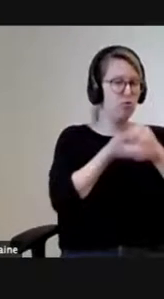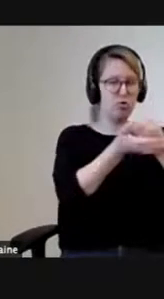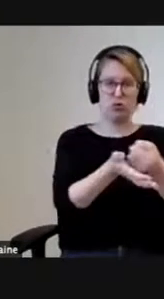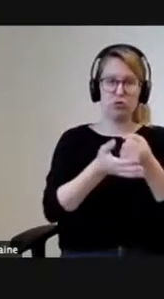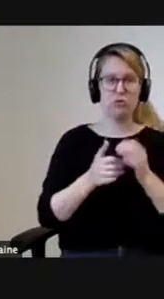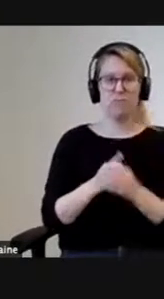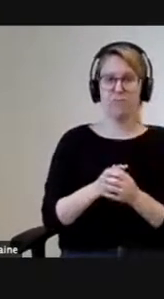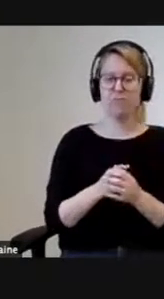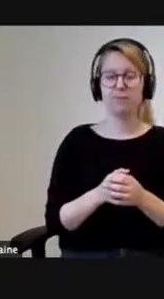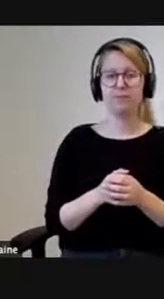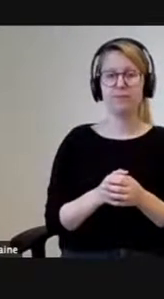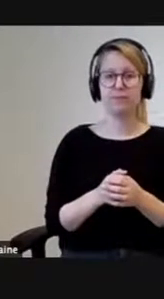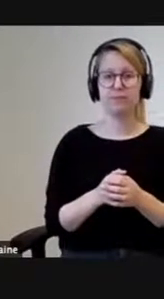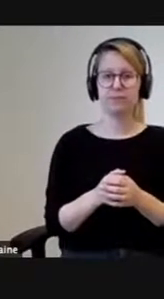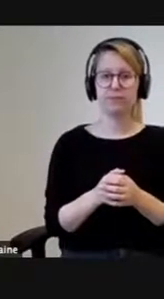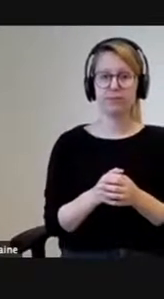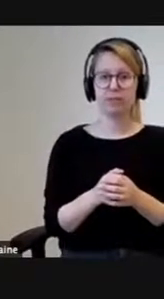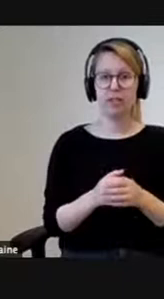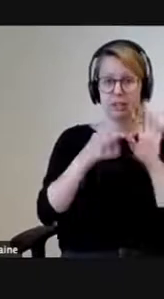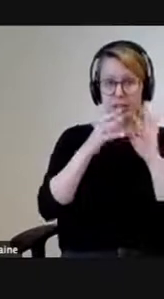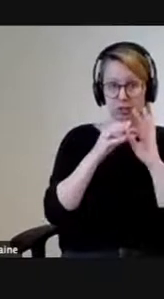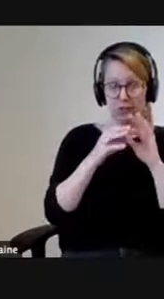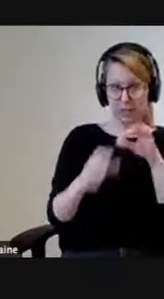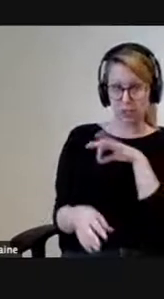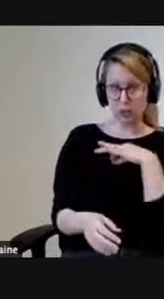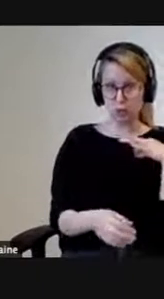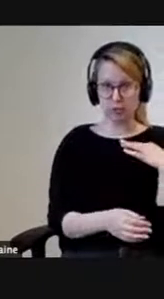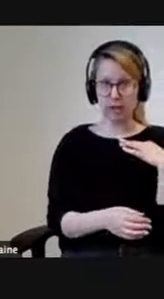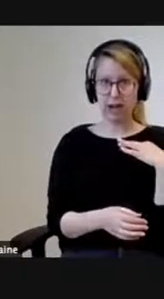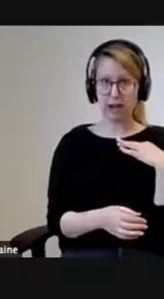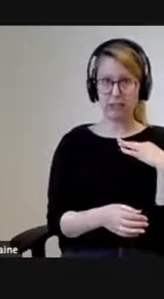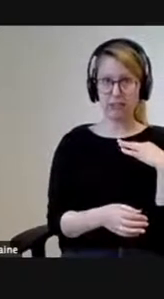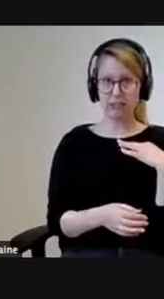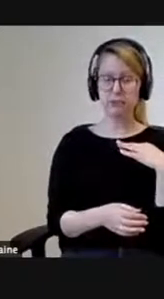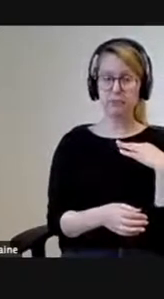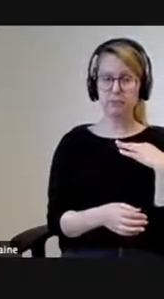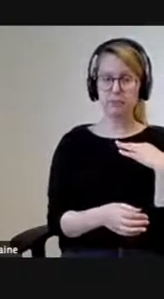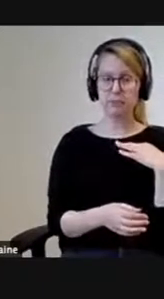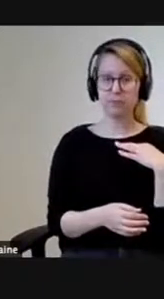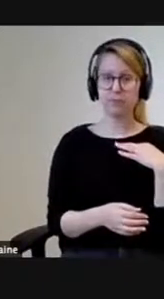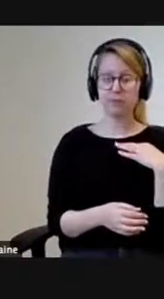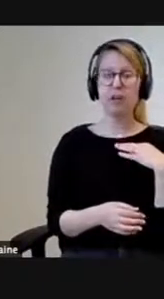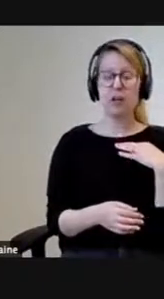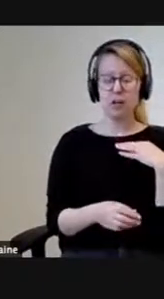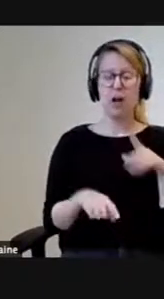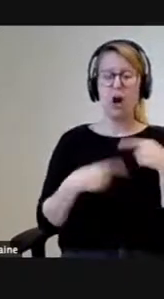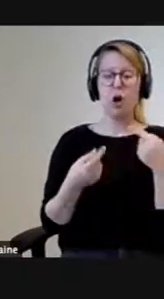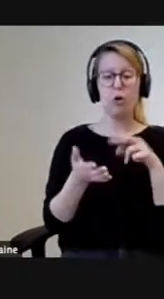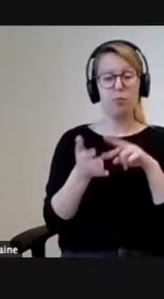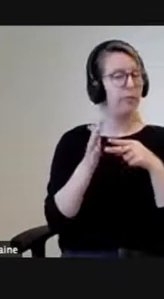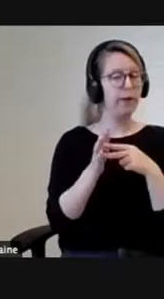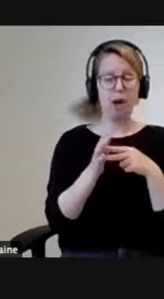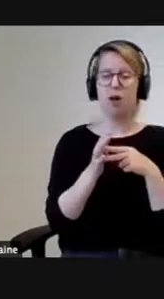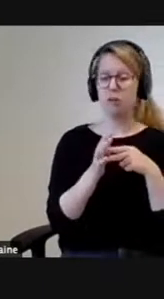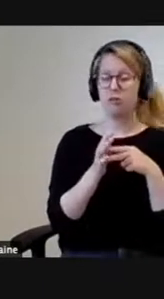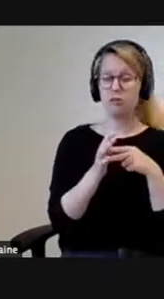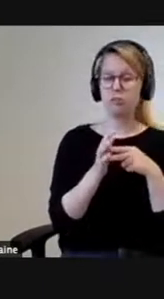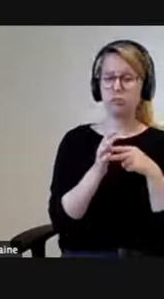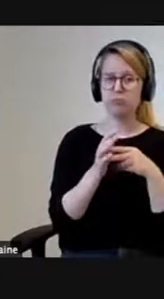En matière de santé également, il y a des actions prévues dans la stratégie. En matière d'art, de culture,